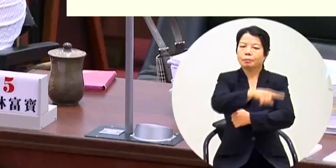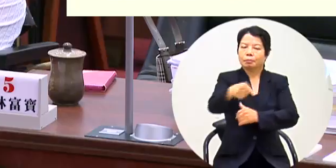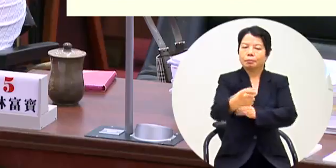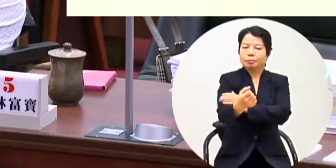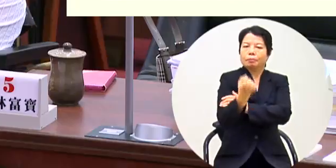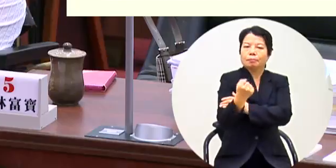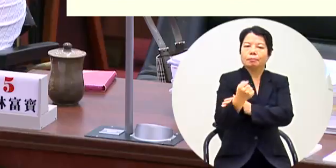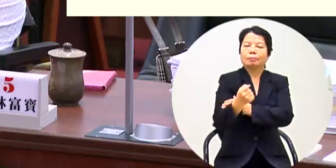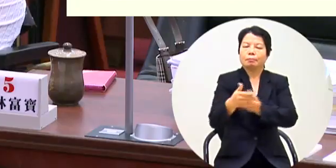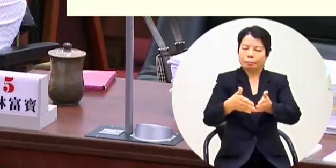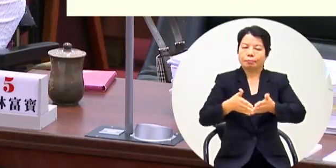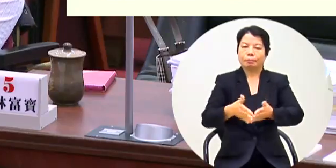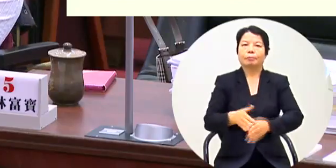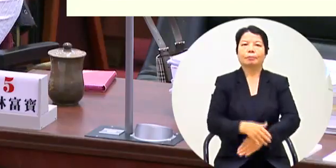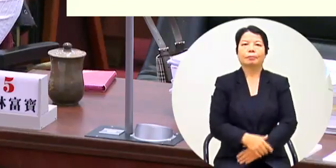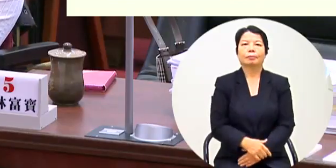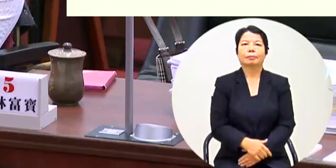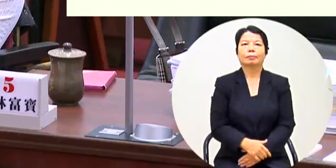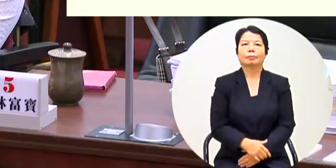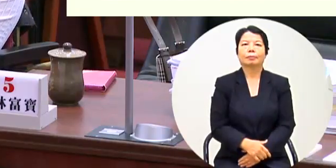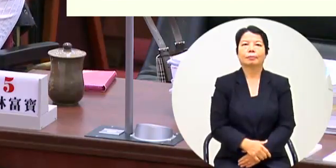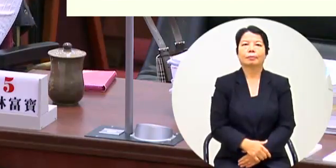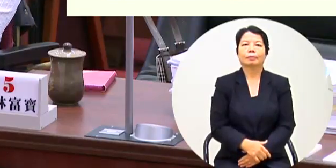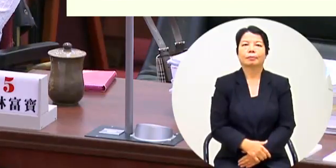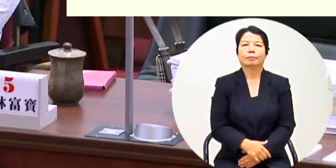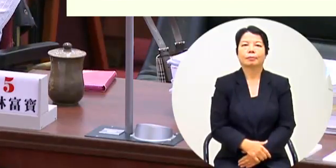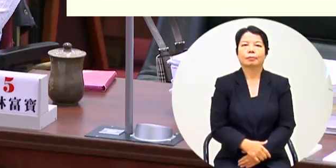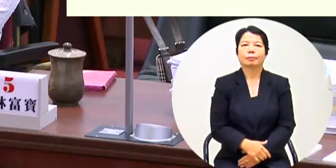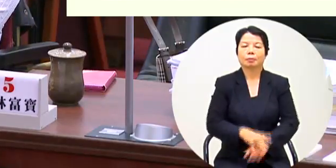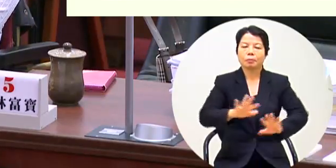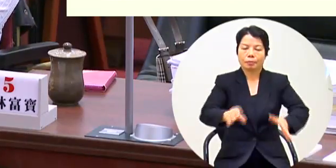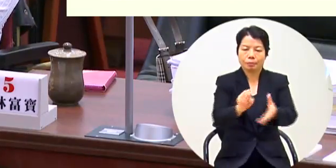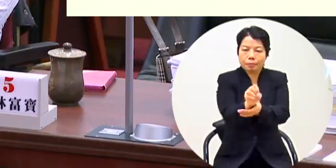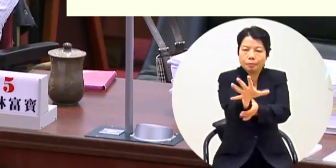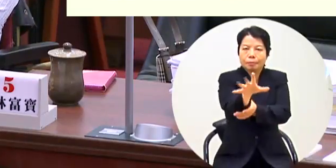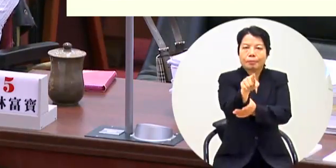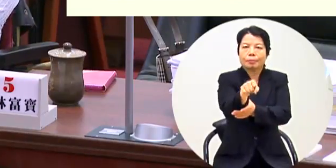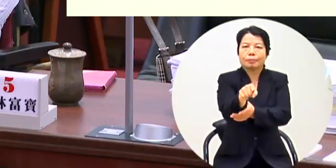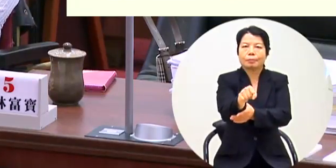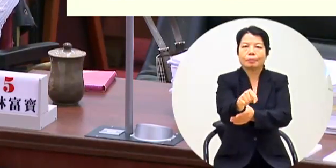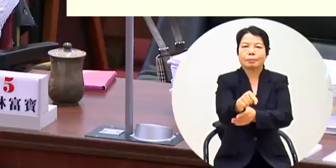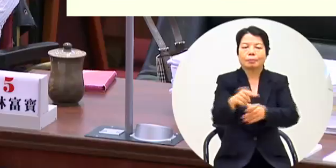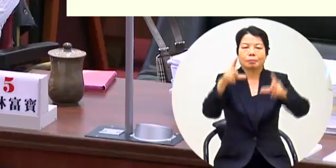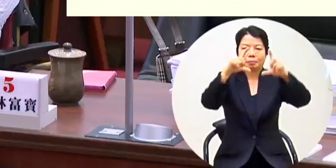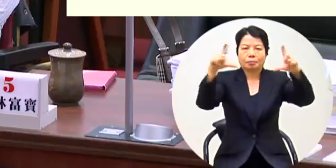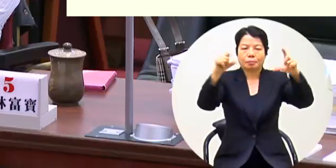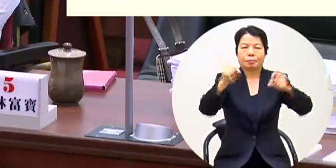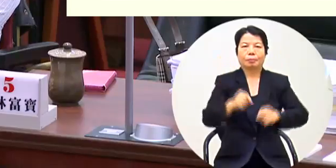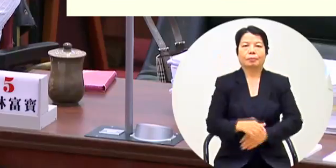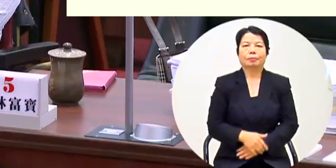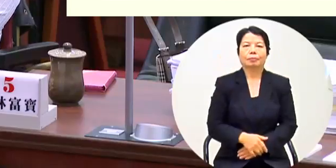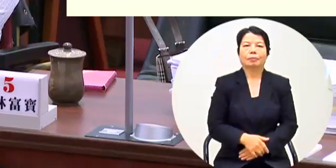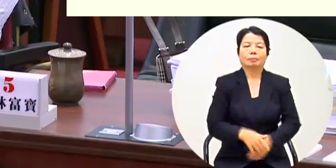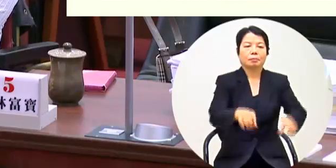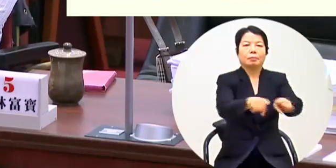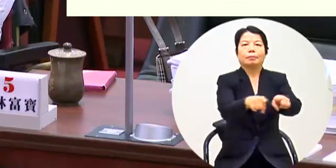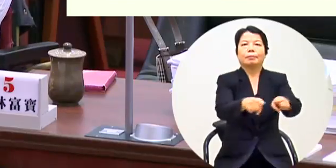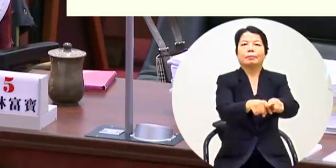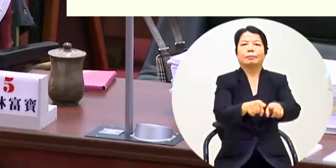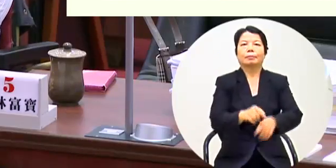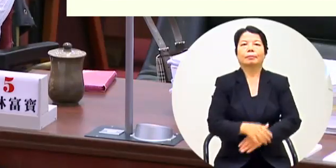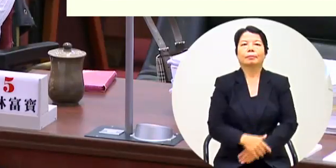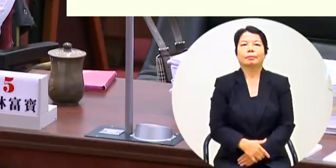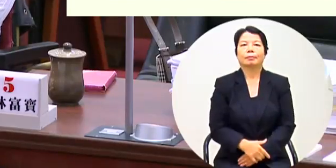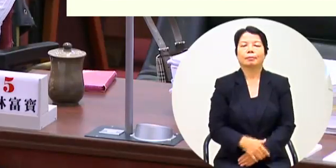在我现在提出来的这张照片里，大家可以看到，这就是我们一般在路上看到的人行